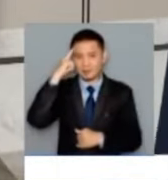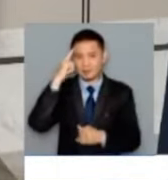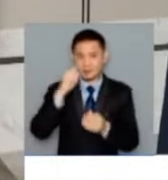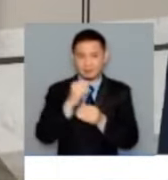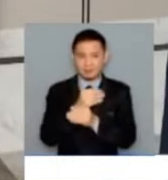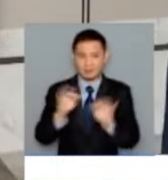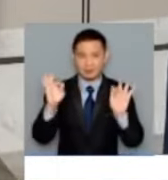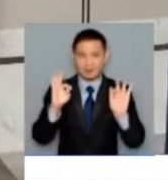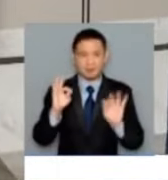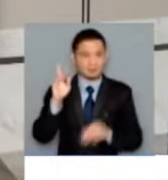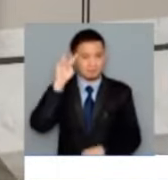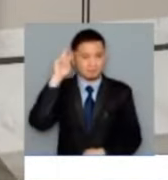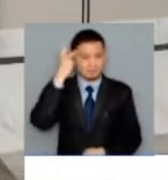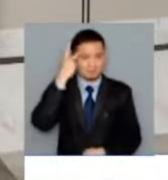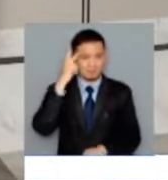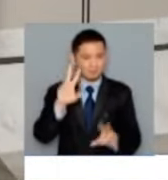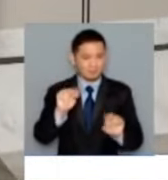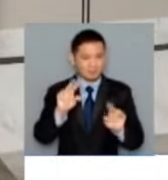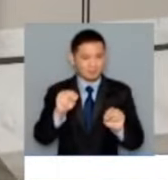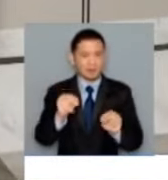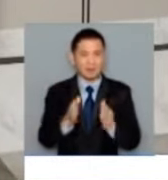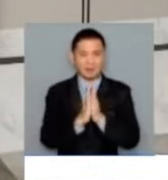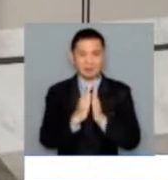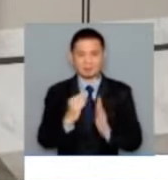isip, Ask Attorney Gabby.